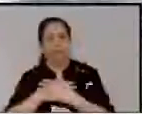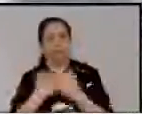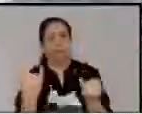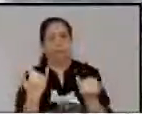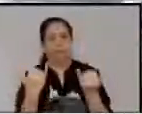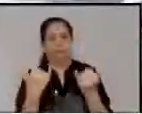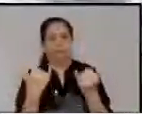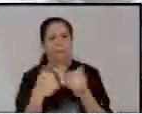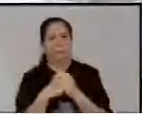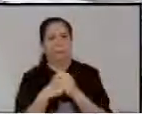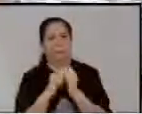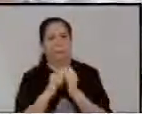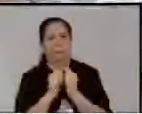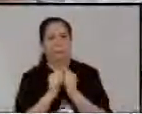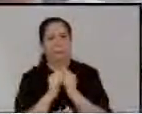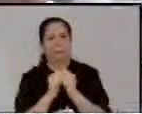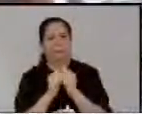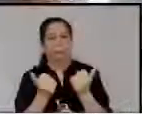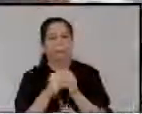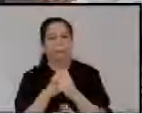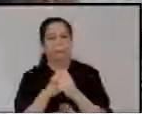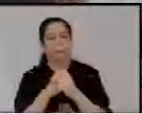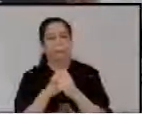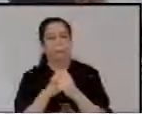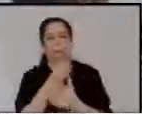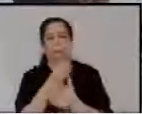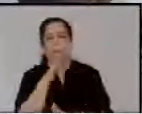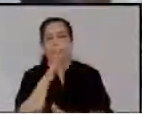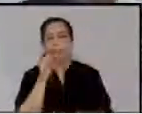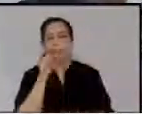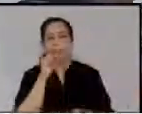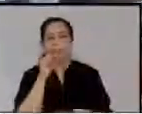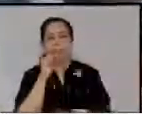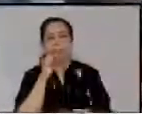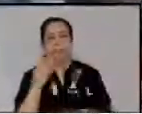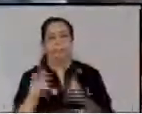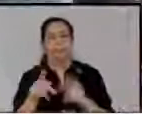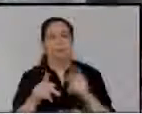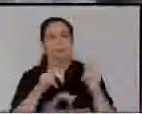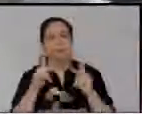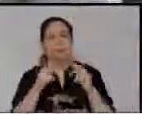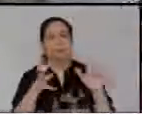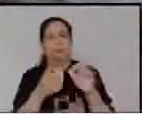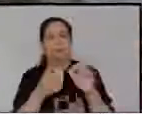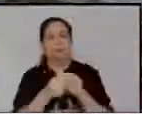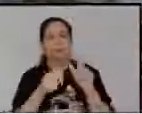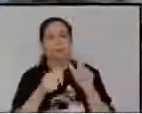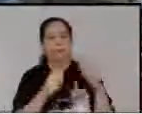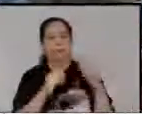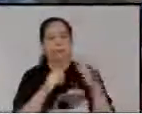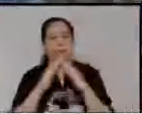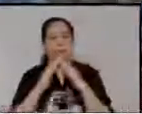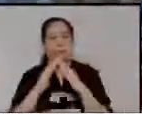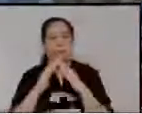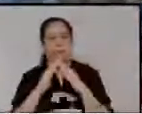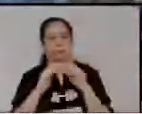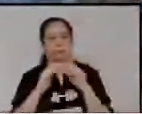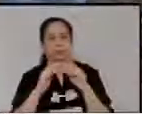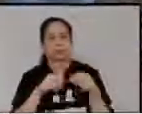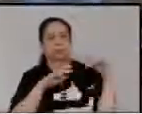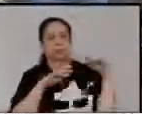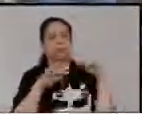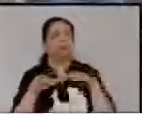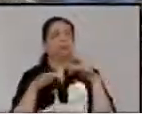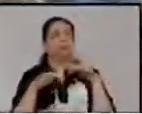kami ng maaga. Tapos pagka 10:30 nagising ako kasi ihi na